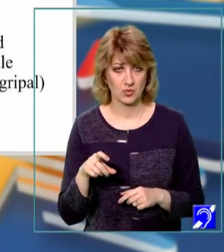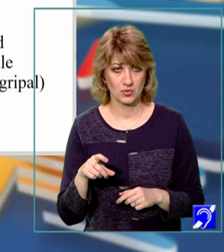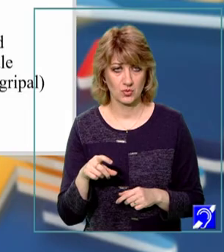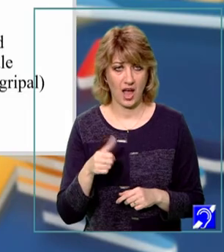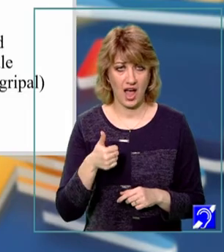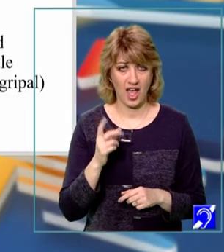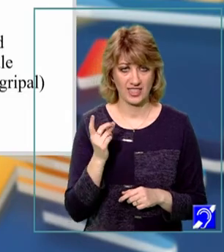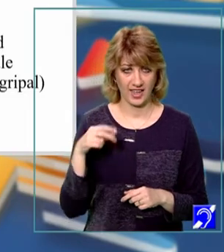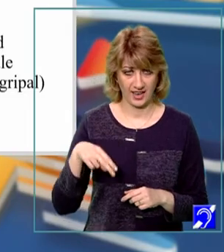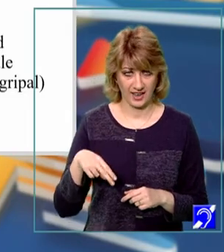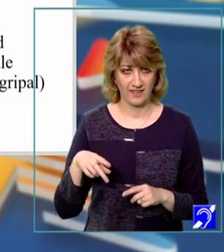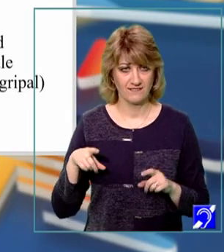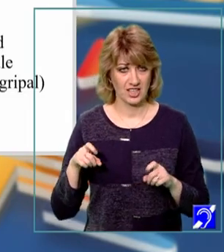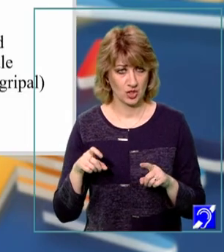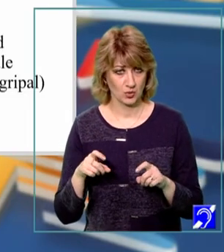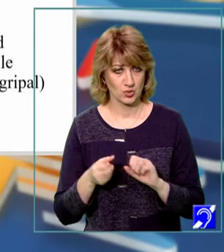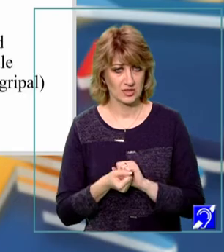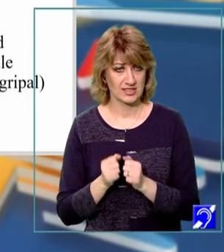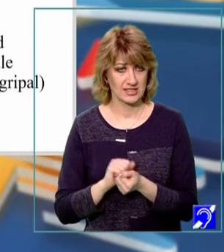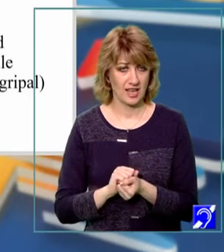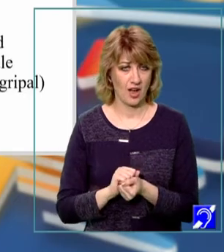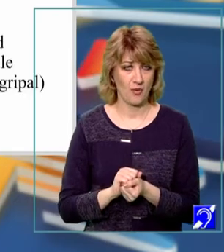ADN virusurile sau